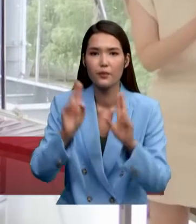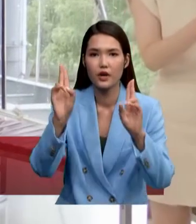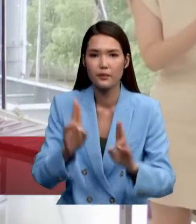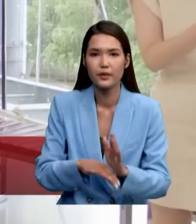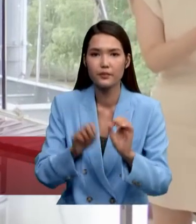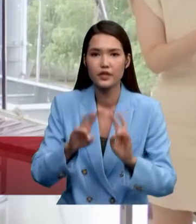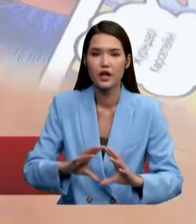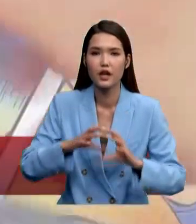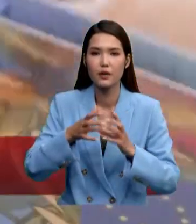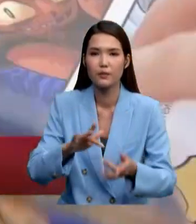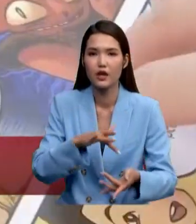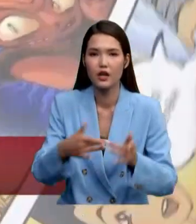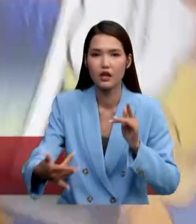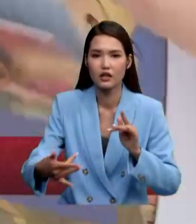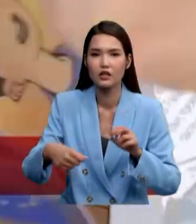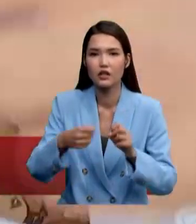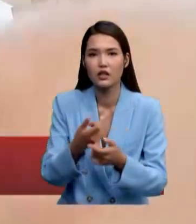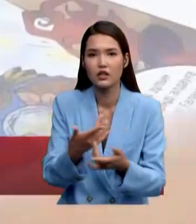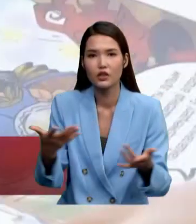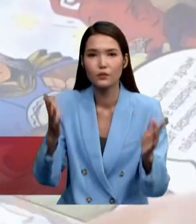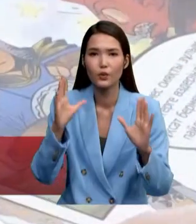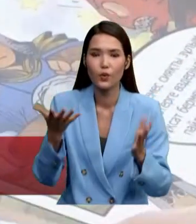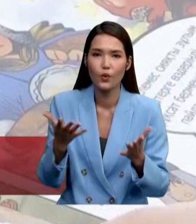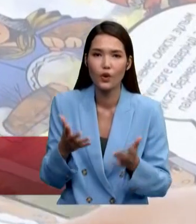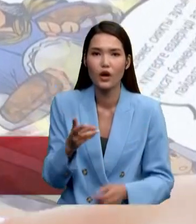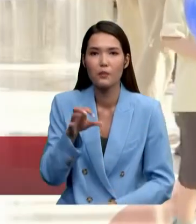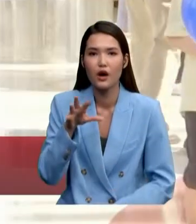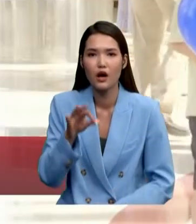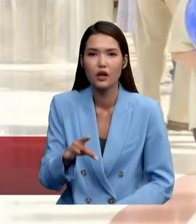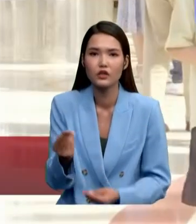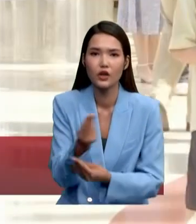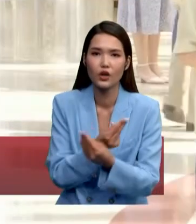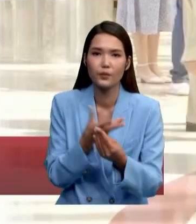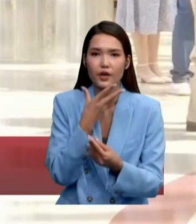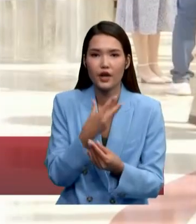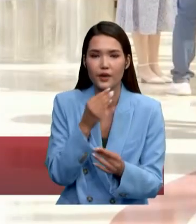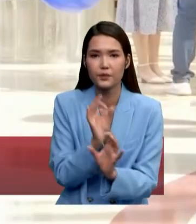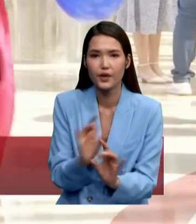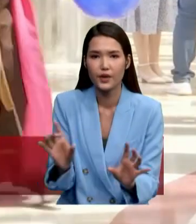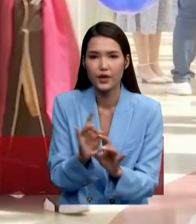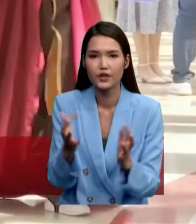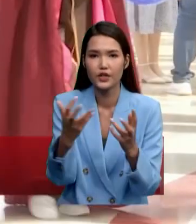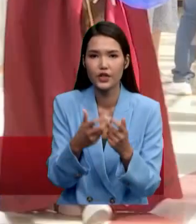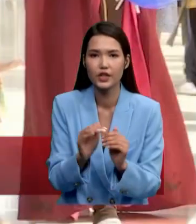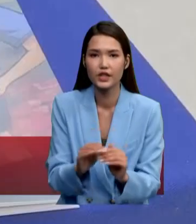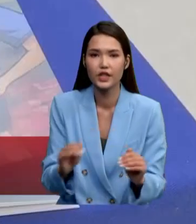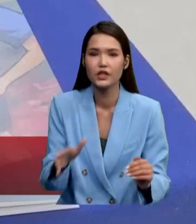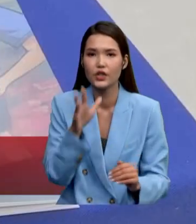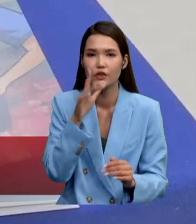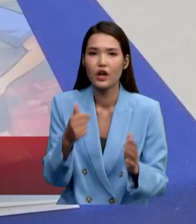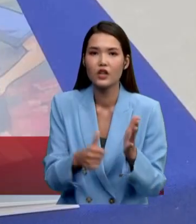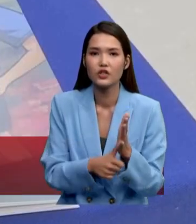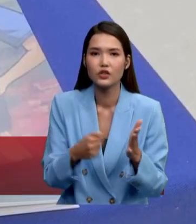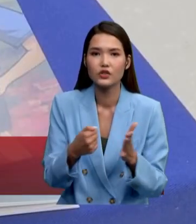правила безопасности в мировой сети. Небольшое приключение Батыра, оформленное в виде красочного рассказа, рассчитано на детей в возрасте